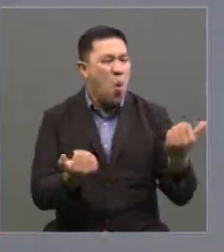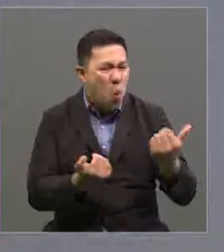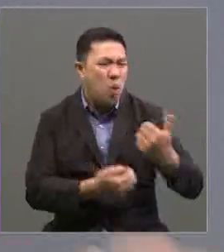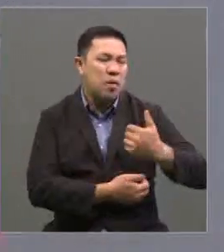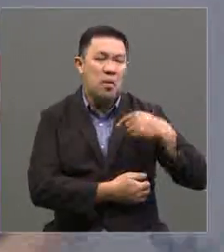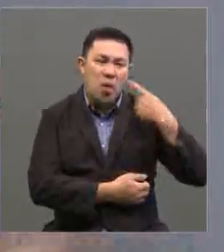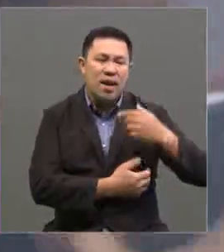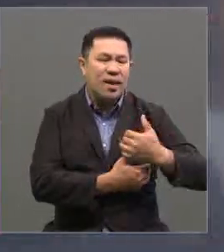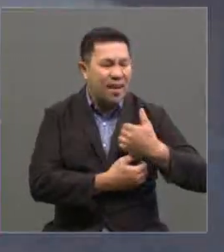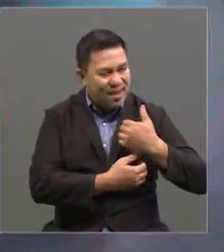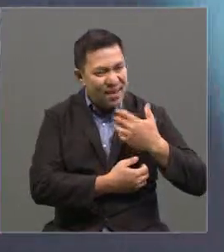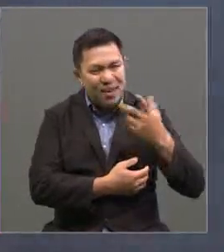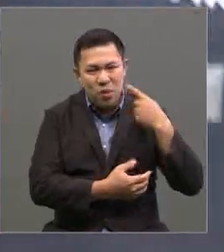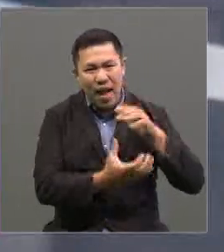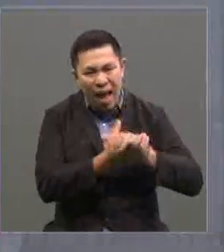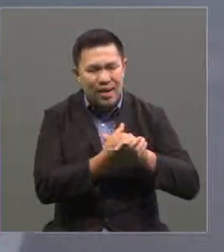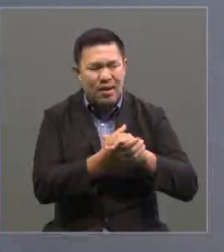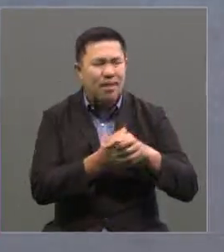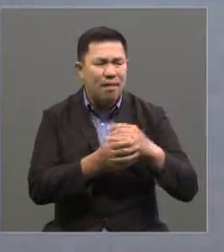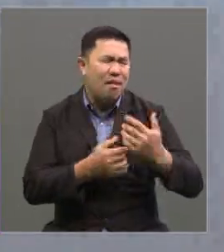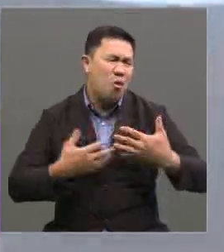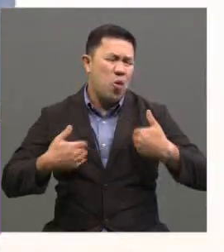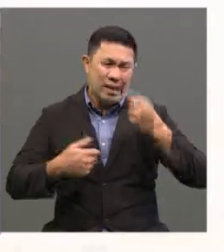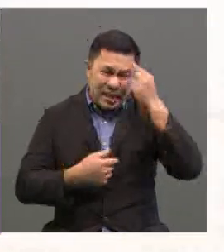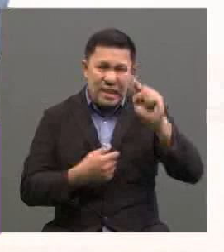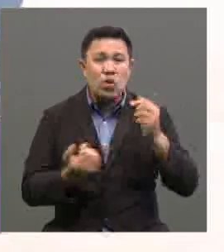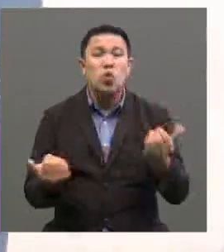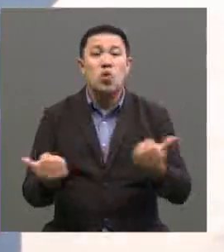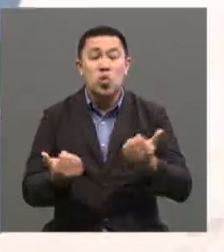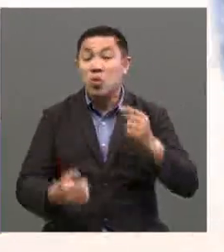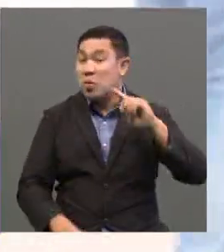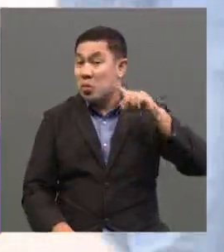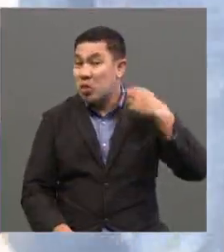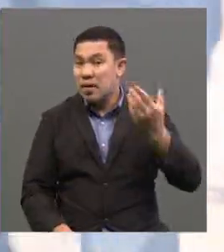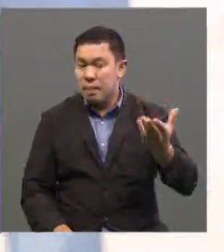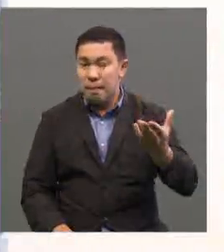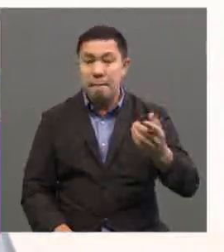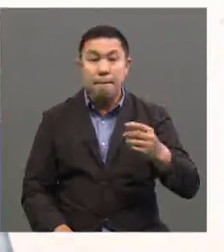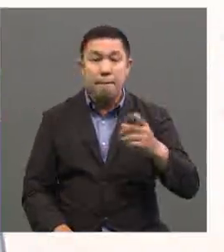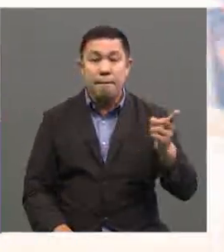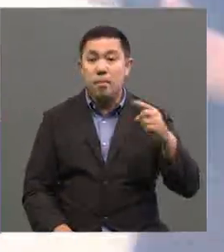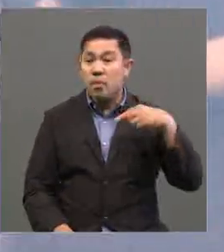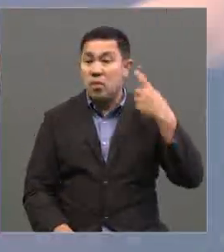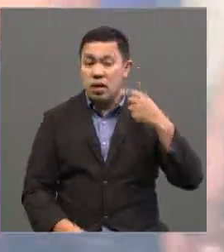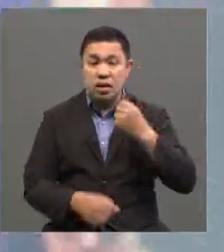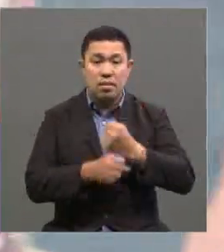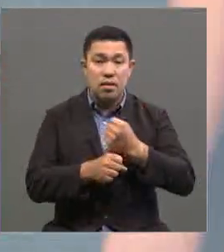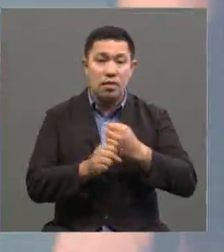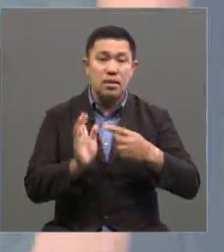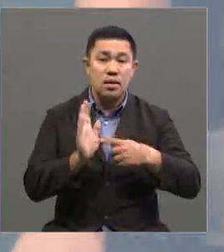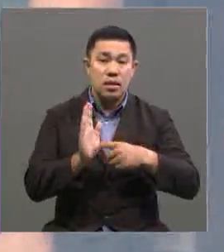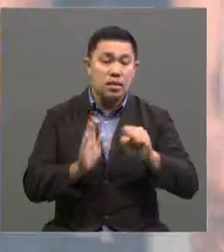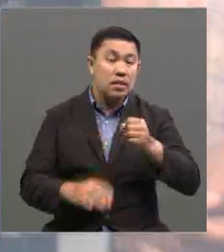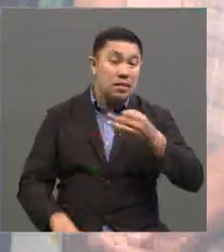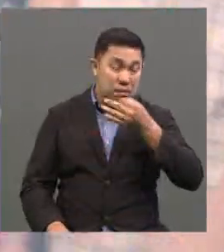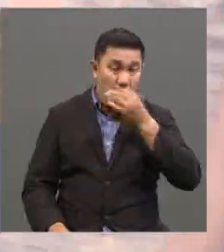ยความดีใจนะคะบอกว่าคิดถึงลูกนะคะโดยมีนางสาวพิญญุดาแจ่มจันทร์ศรีแรงงานจังหวัดสมุทรสาครและคณะไปต้อนรับ